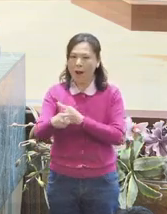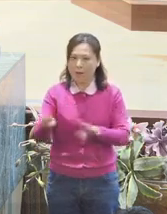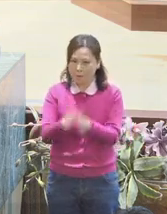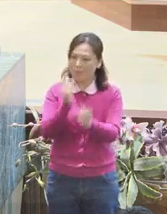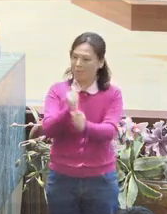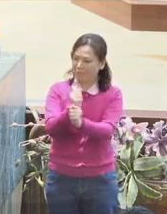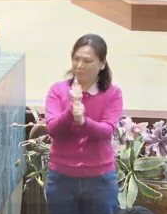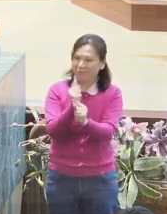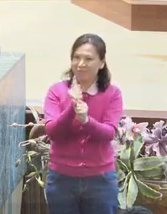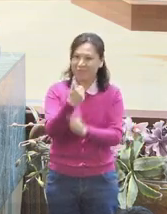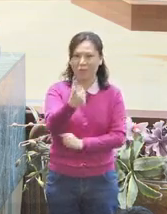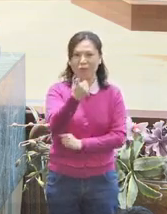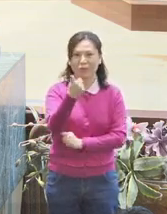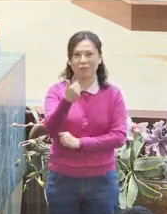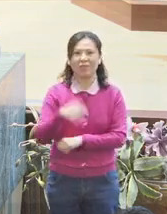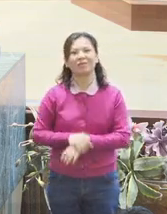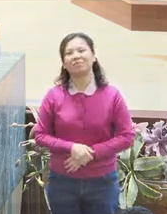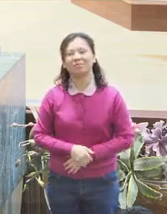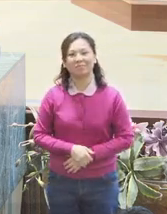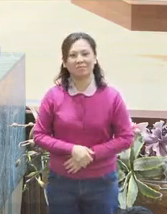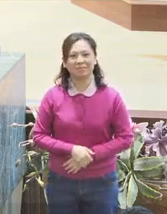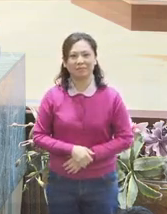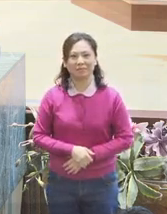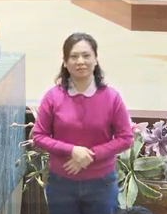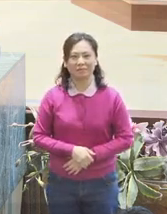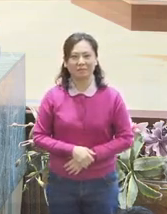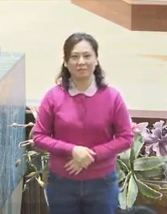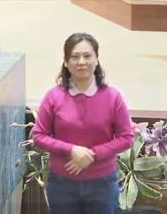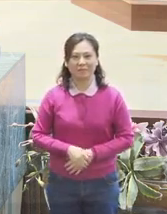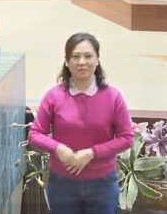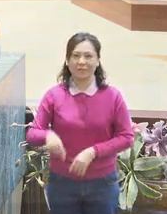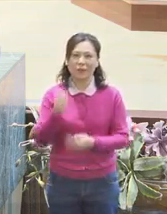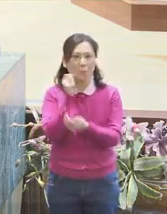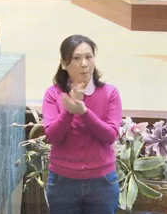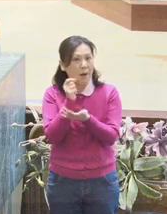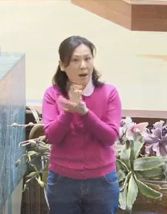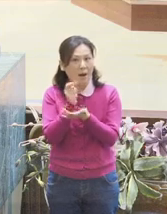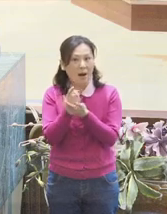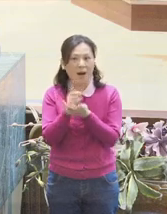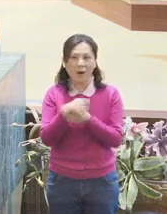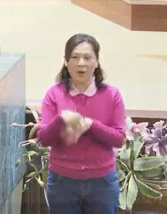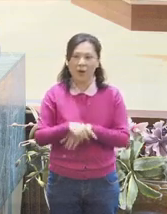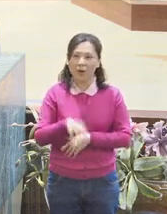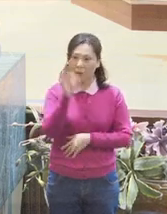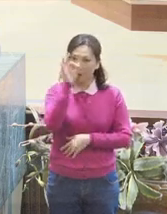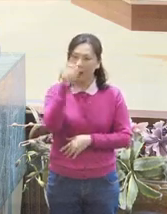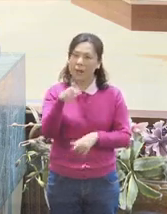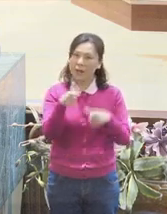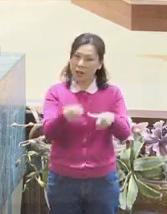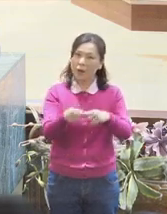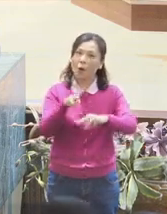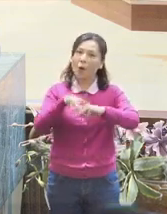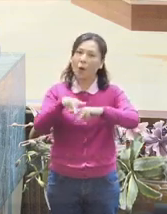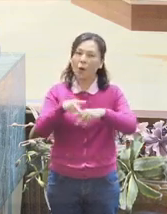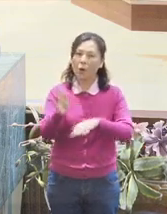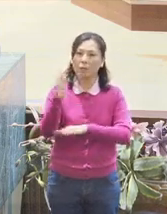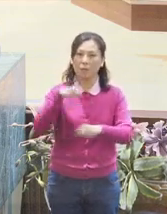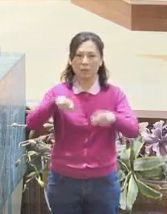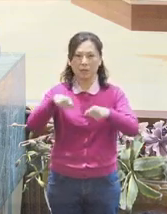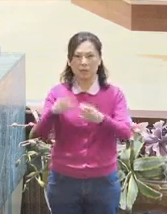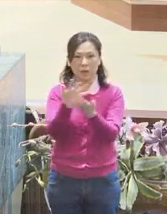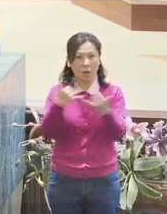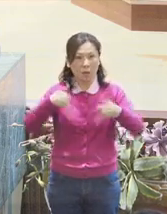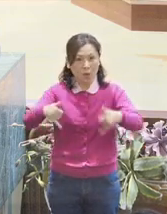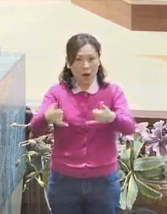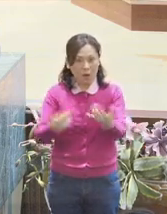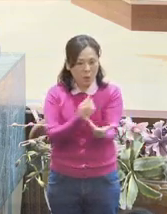非常好的一个触发点哦。因为我们每个月都会看公共政策网络参与平台上